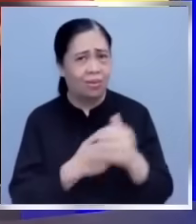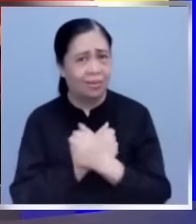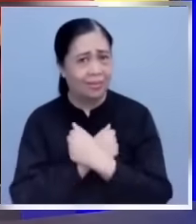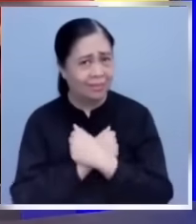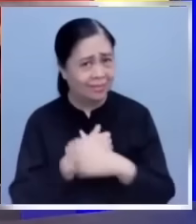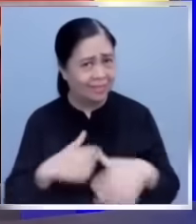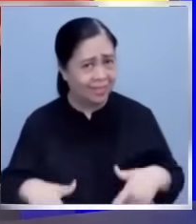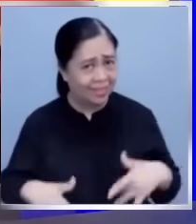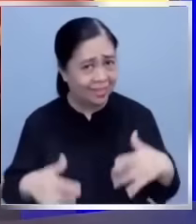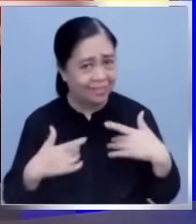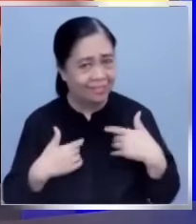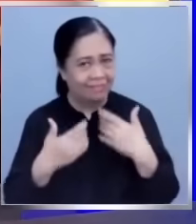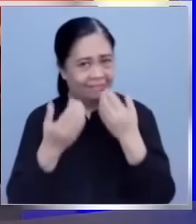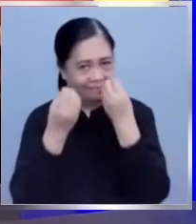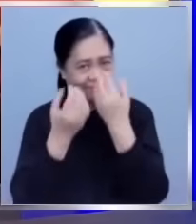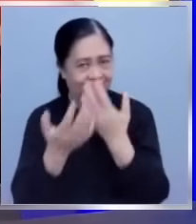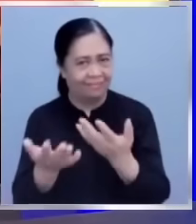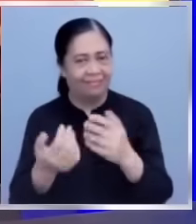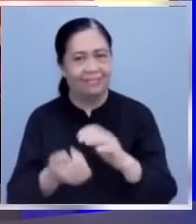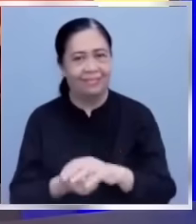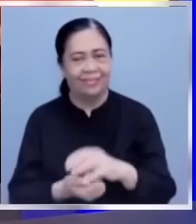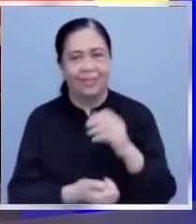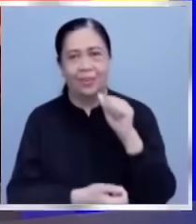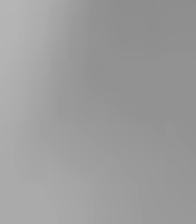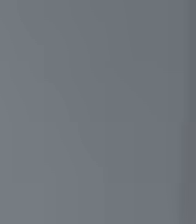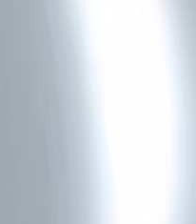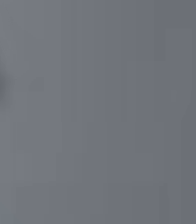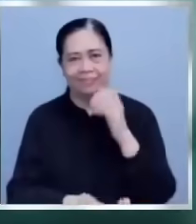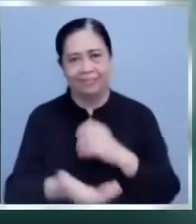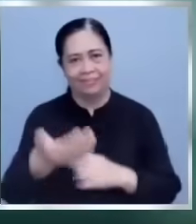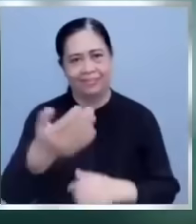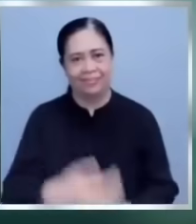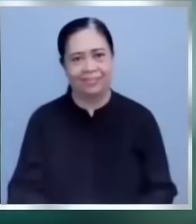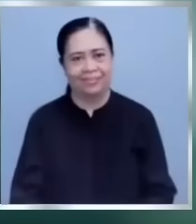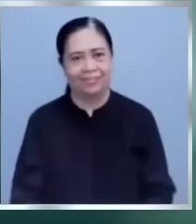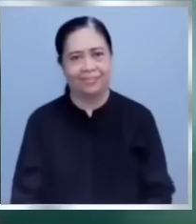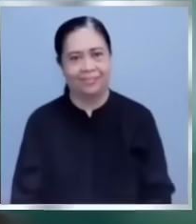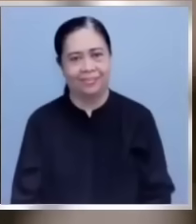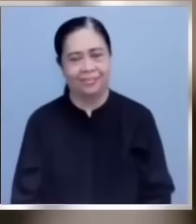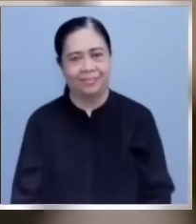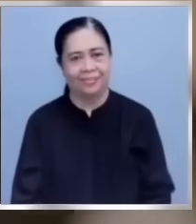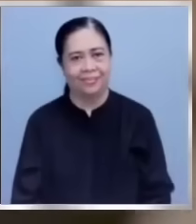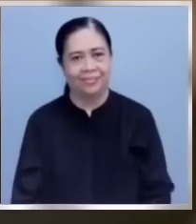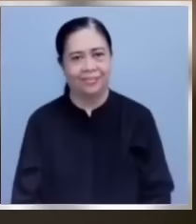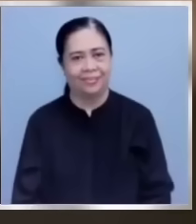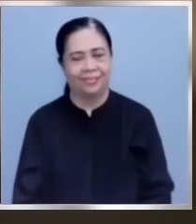life? Ichichika sa atin yan ni Aubrey Carampel. Sa kapaling girlfriend ko, si Stella.